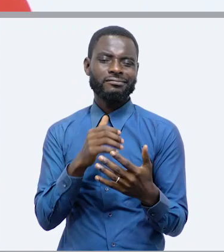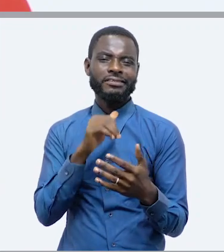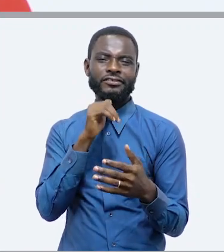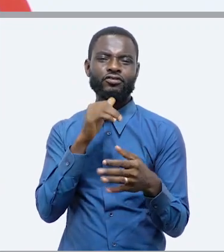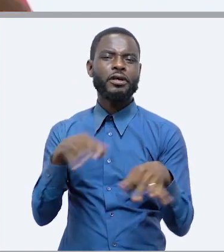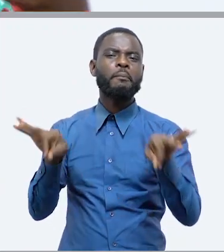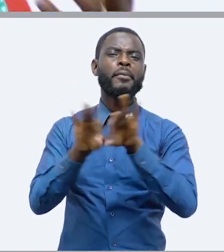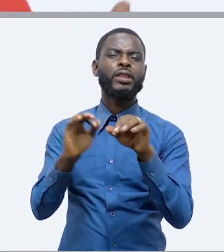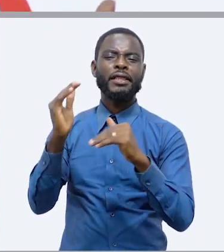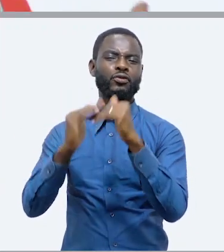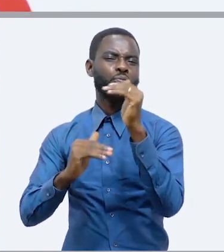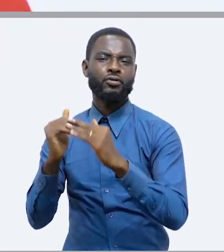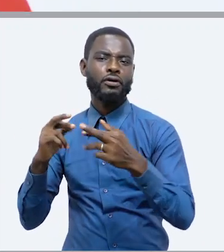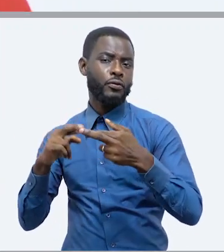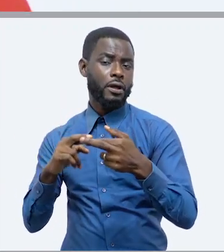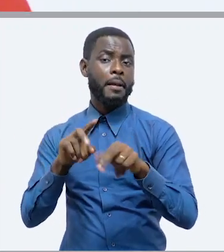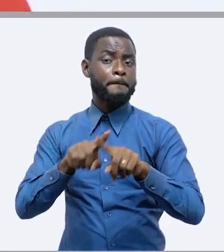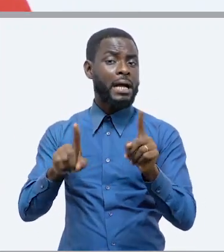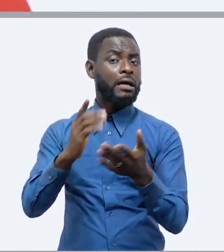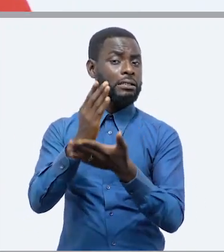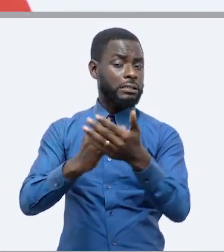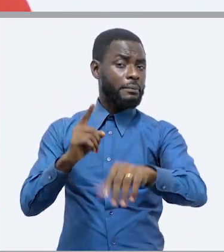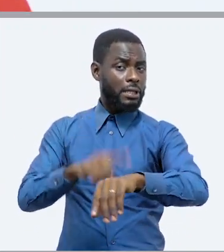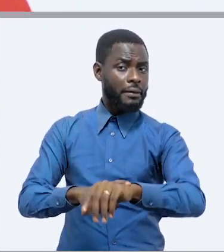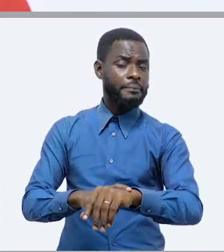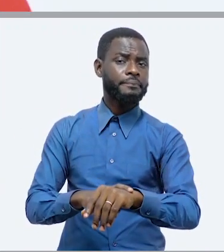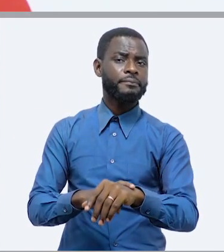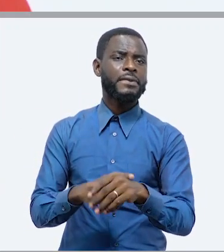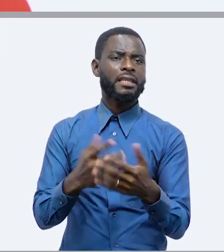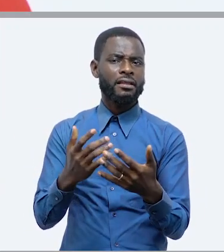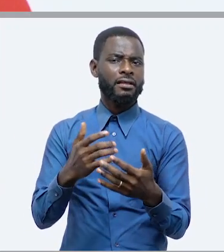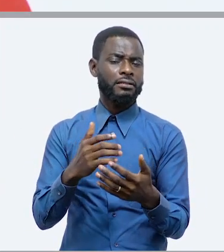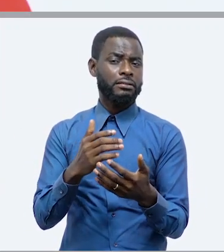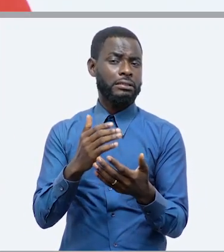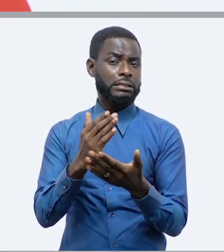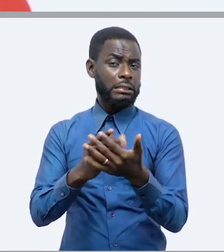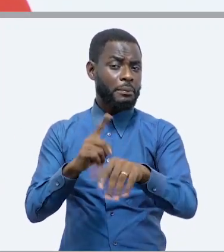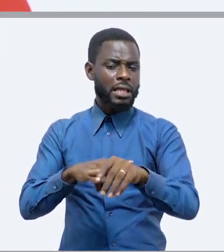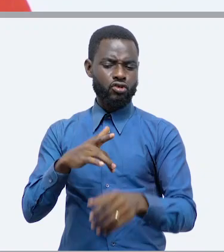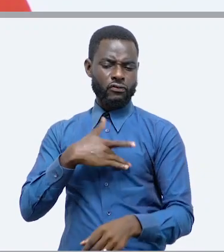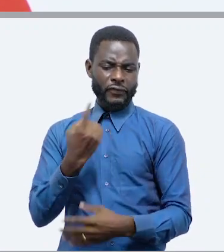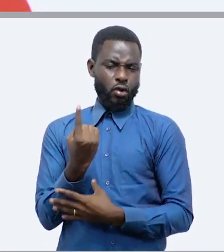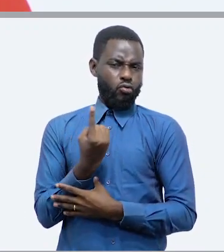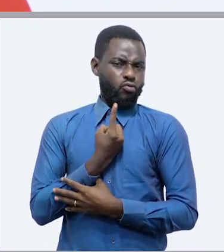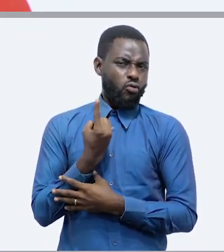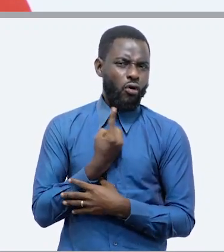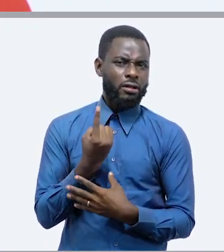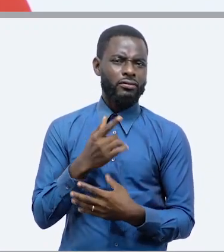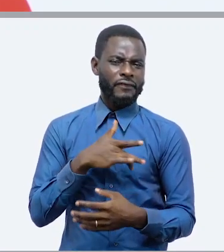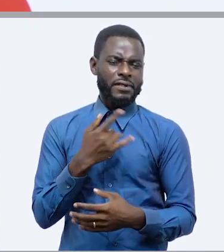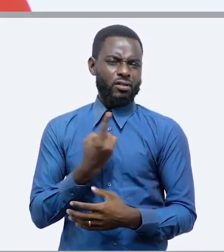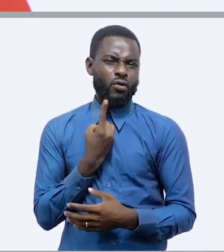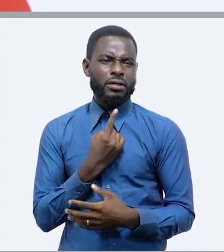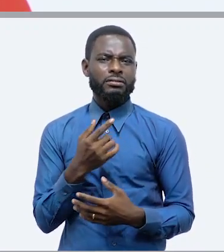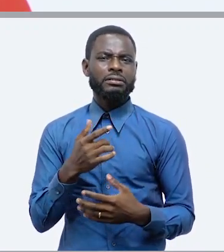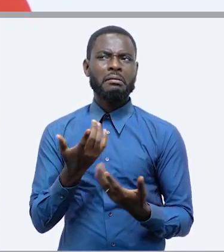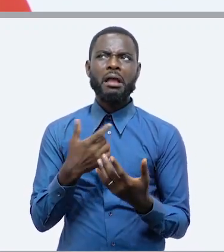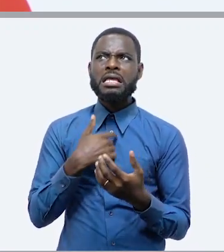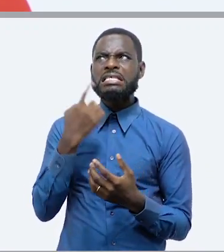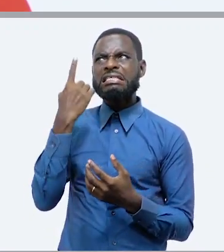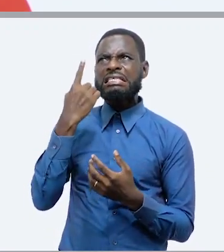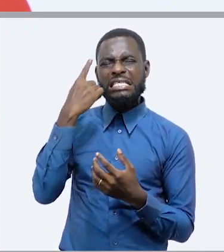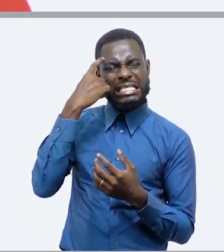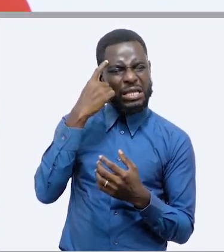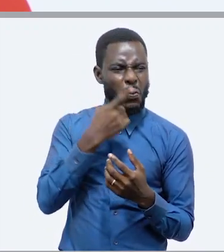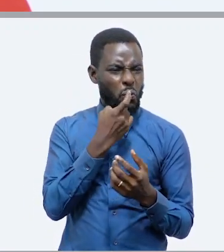No banyo ya mongo no ke la agwi. E banye fe moko ni ye hisale. No koni ko ni chumo hi. Ni